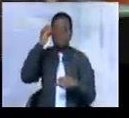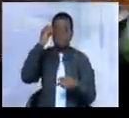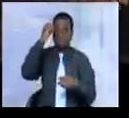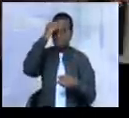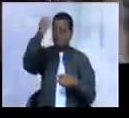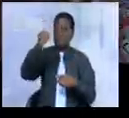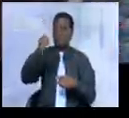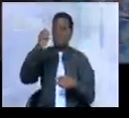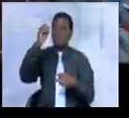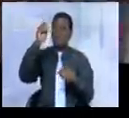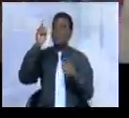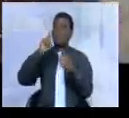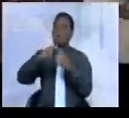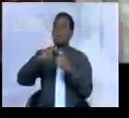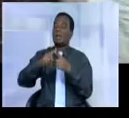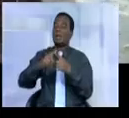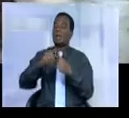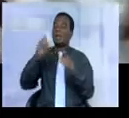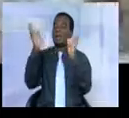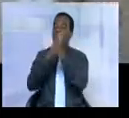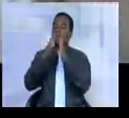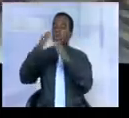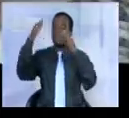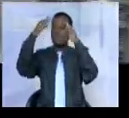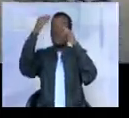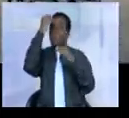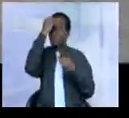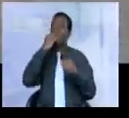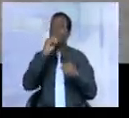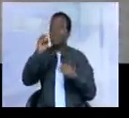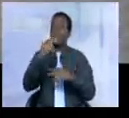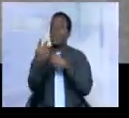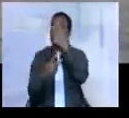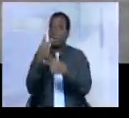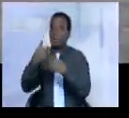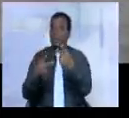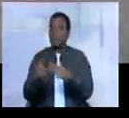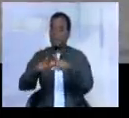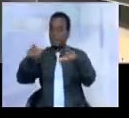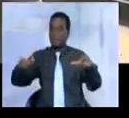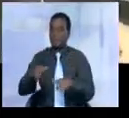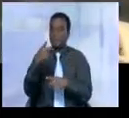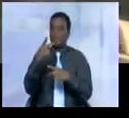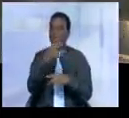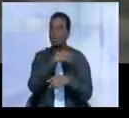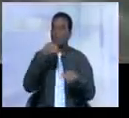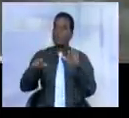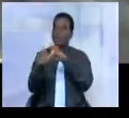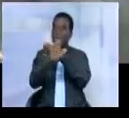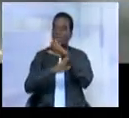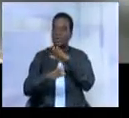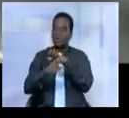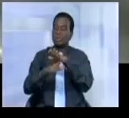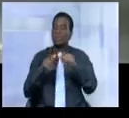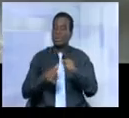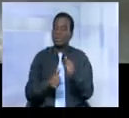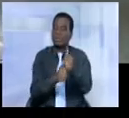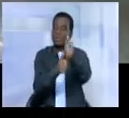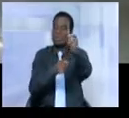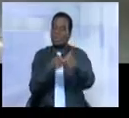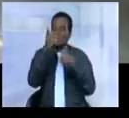de Bingerville, la première dame Dominique Ouattara a fait faire une visite des lieux à son invité. Sous la conduite du directeur de